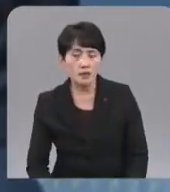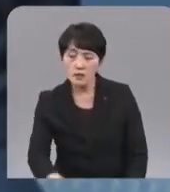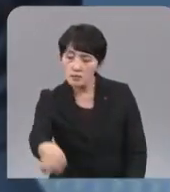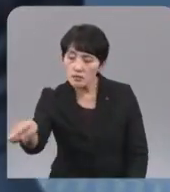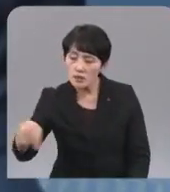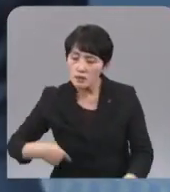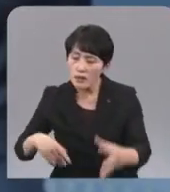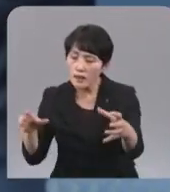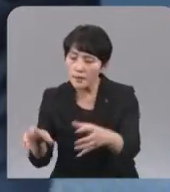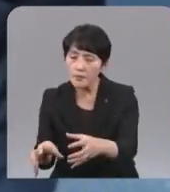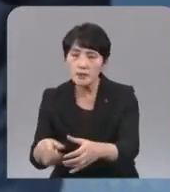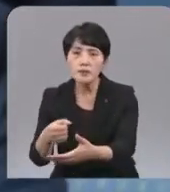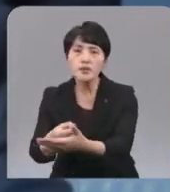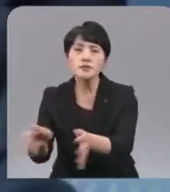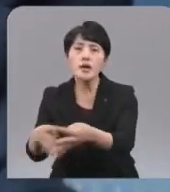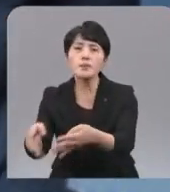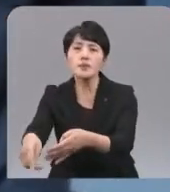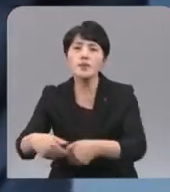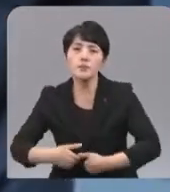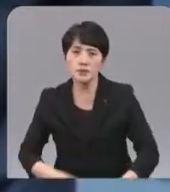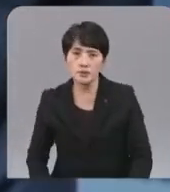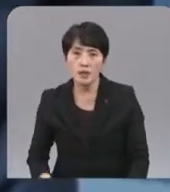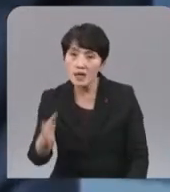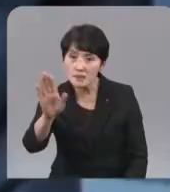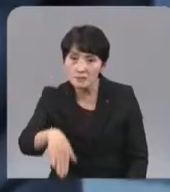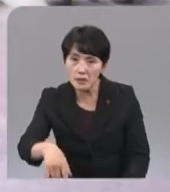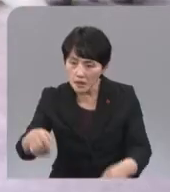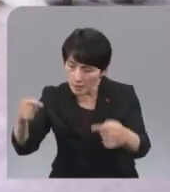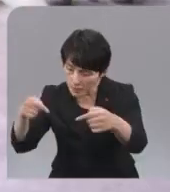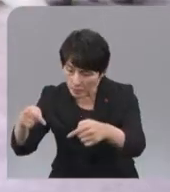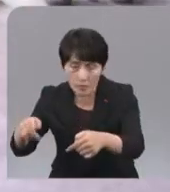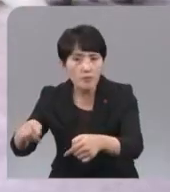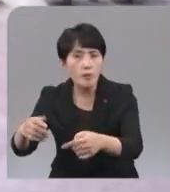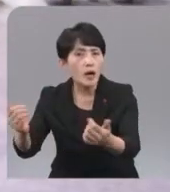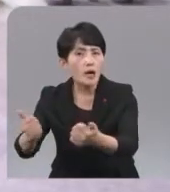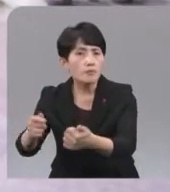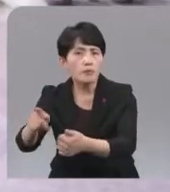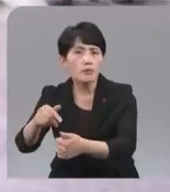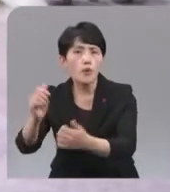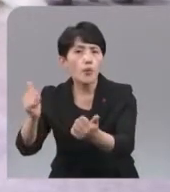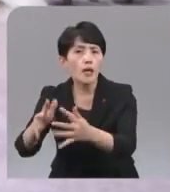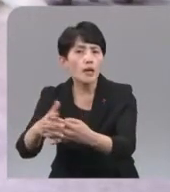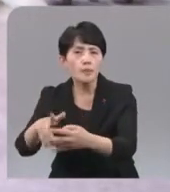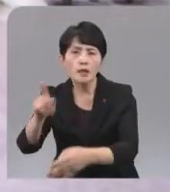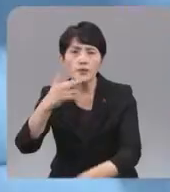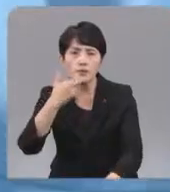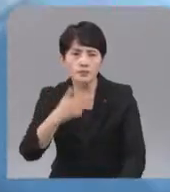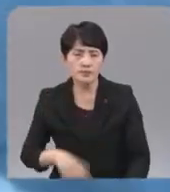大多数安理会理事国均谴责北韩发射洲际弹道导弹，